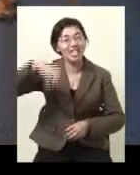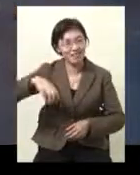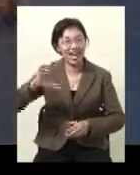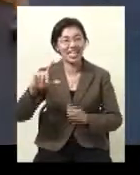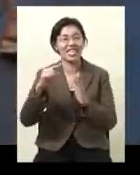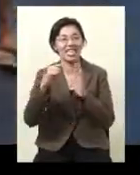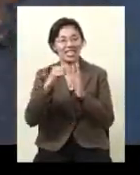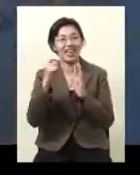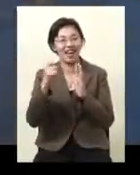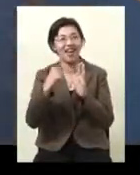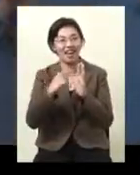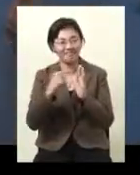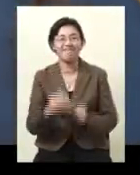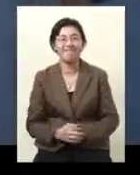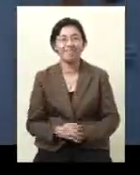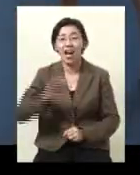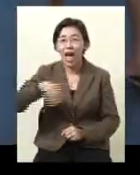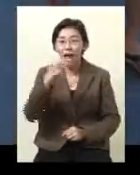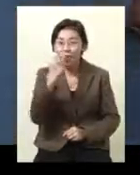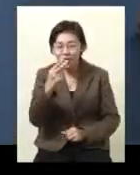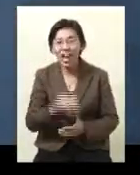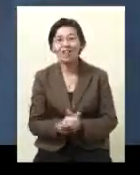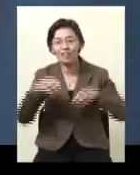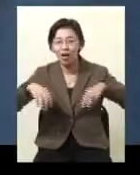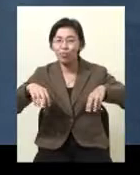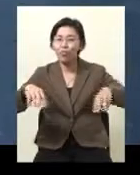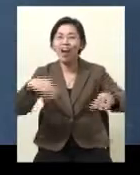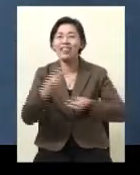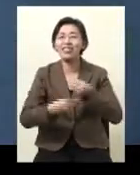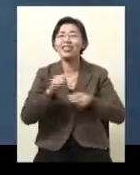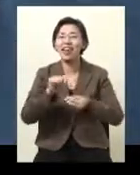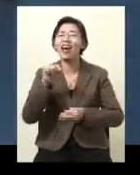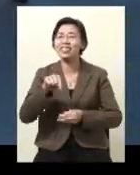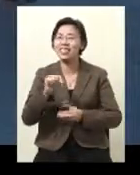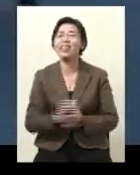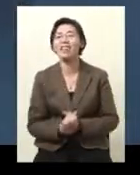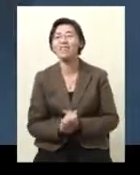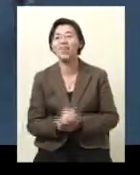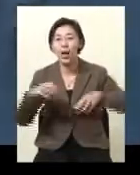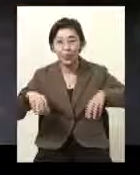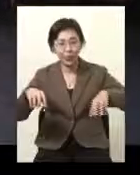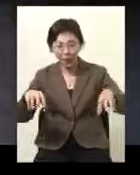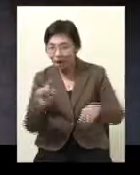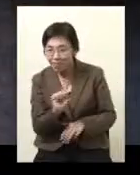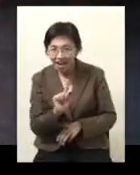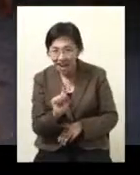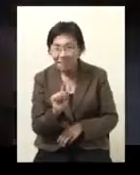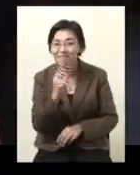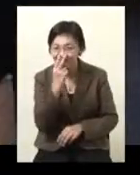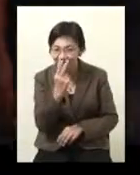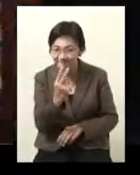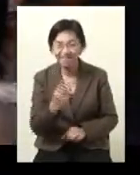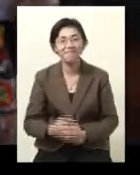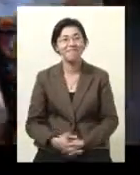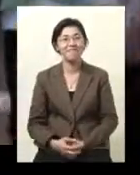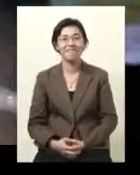ที่ตลาดเทศบาลชะอำค่ะคุณผู้ชมตามไปดูกันนะคะว่าบรรยากาศที่ตลาดเทศบาลชะอำจะมีอะไรที่น่าสน